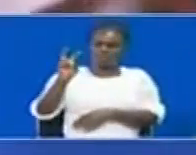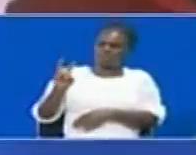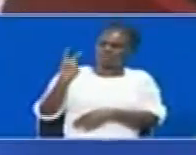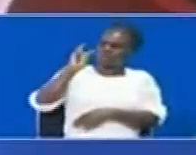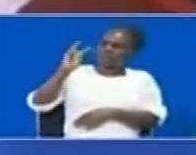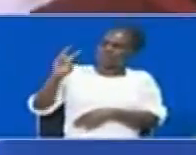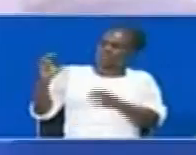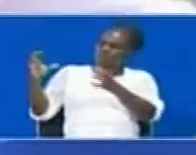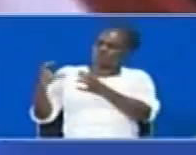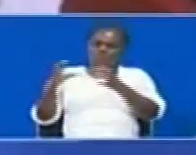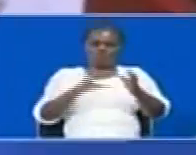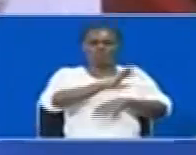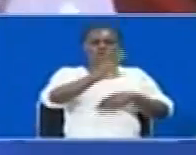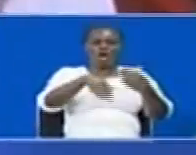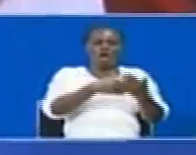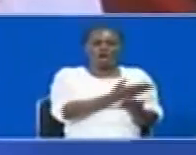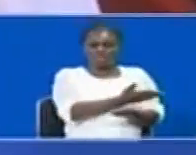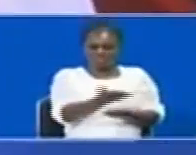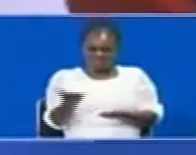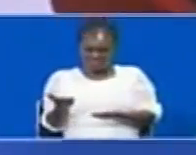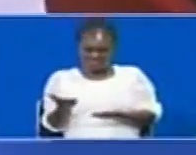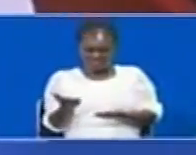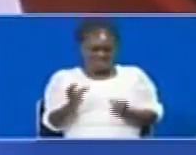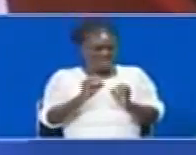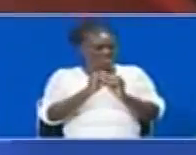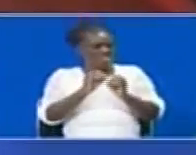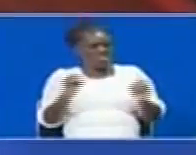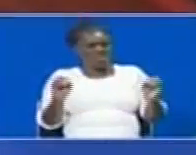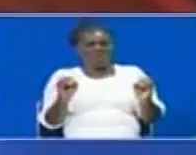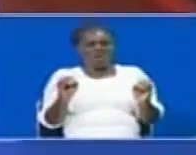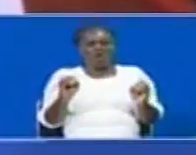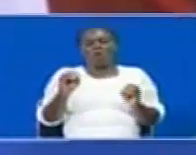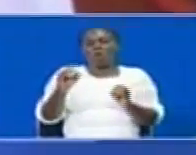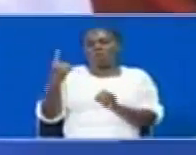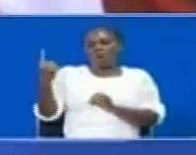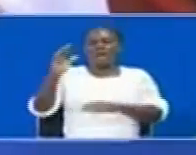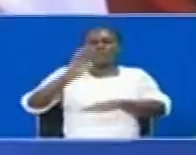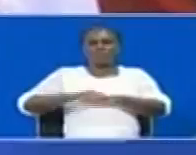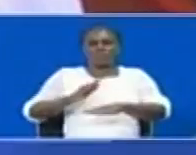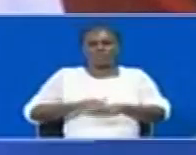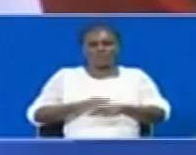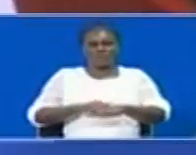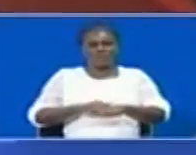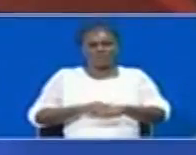ameona hizi vyama vingine vyote, hakuna yote ambayo inafaa,